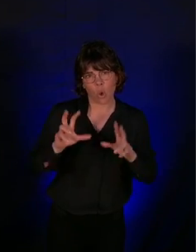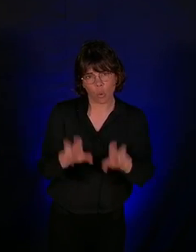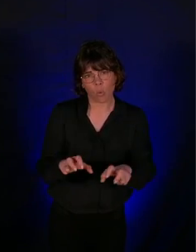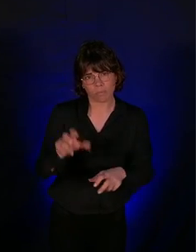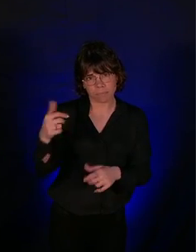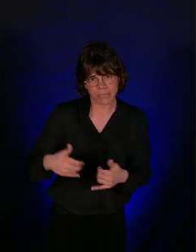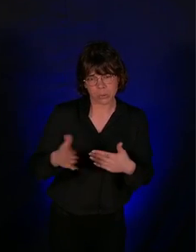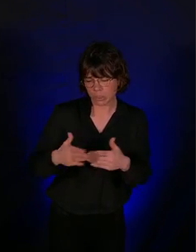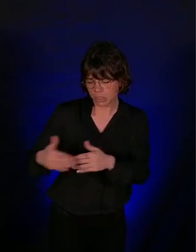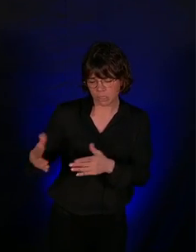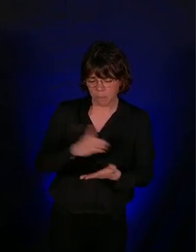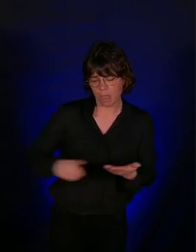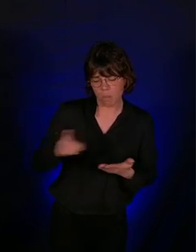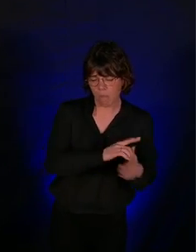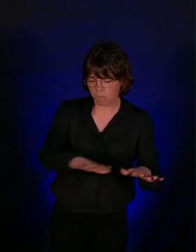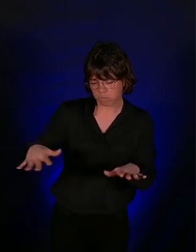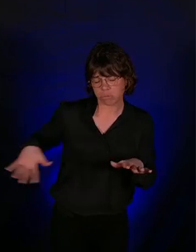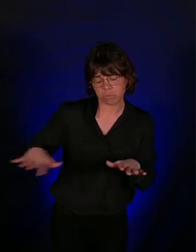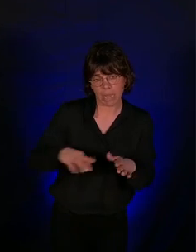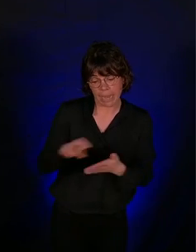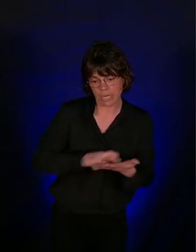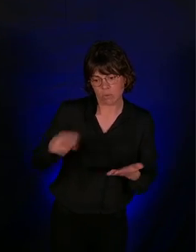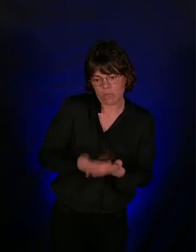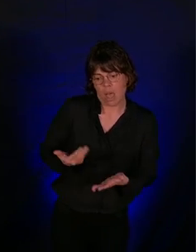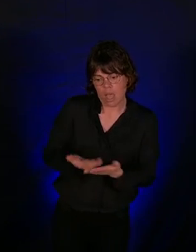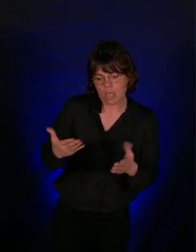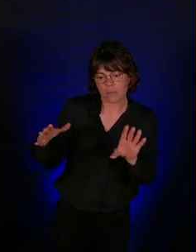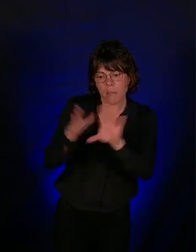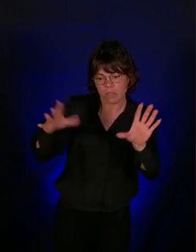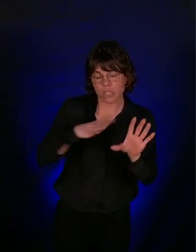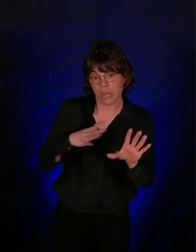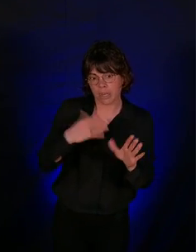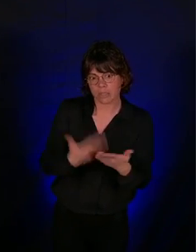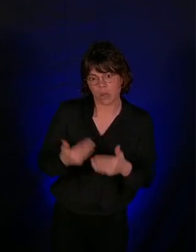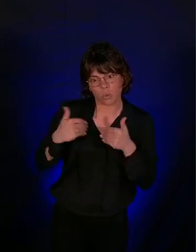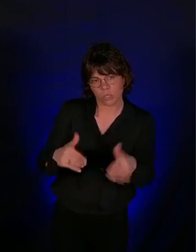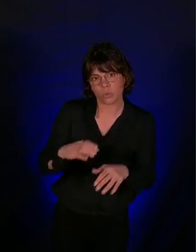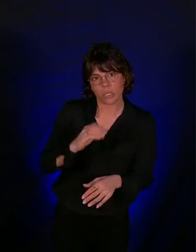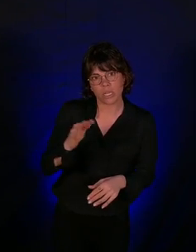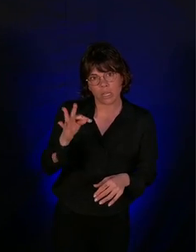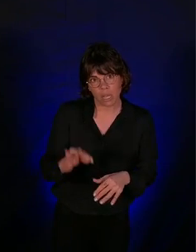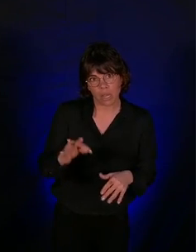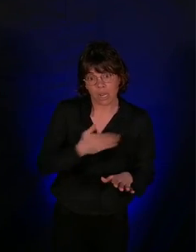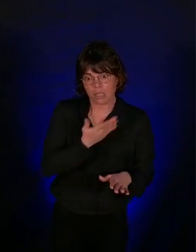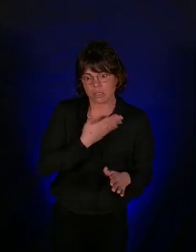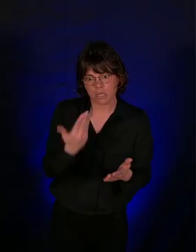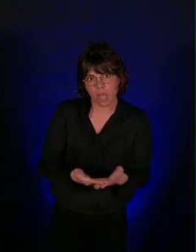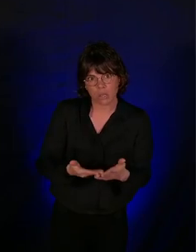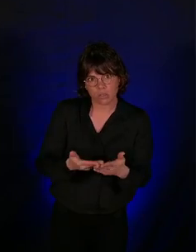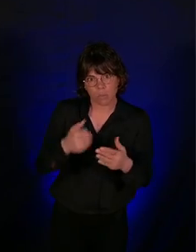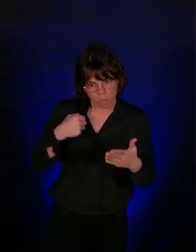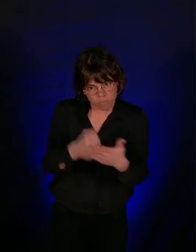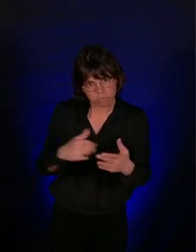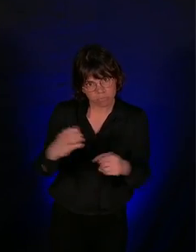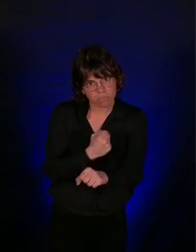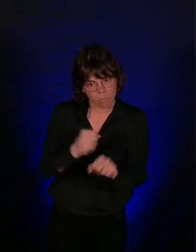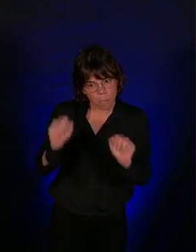département ou carrément de toute la région moi c'est cette image là que j'ai de la CGT que je continue à avoir et ça et c'est grâce à ça que je crois qu'on peut aller au bout de ce